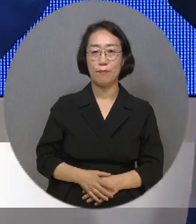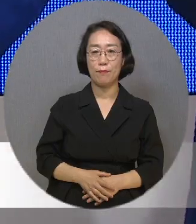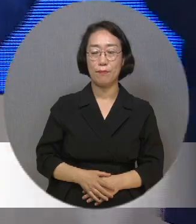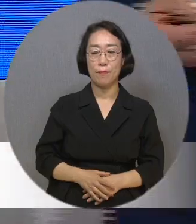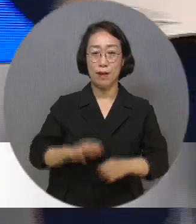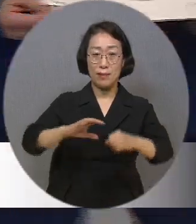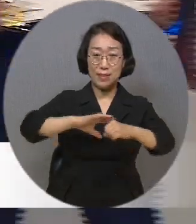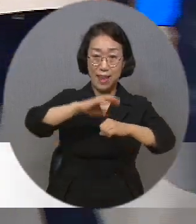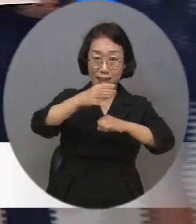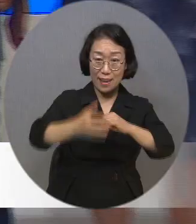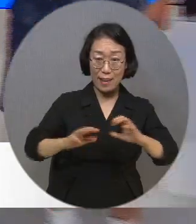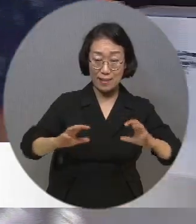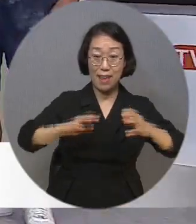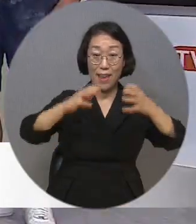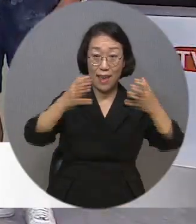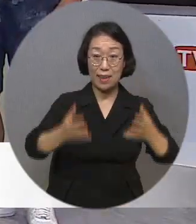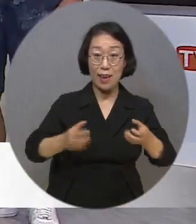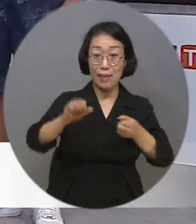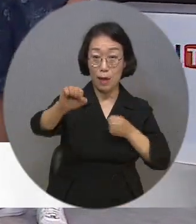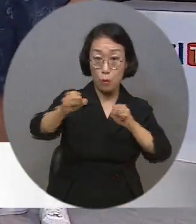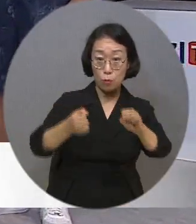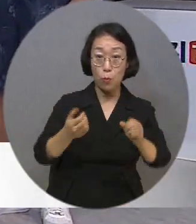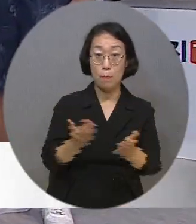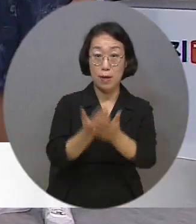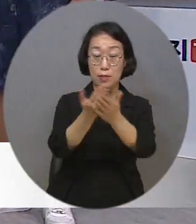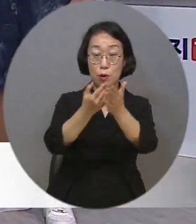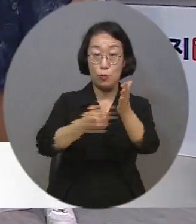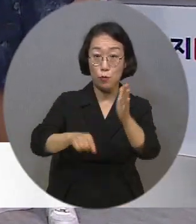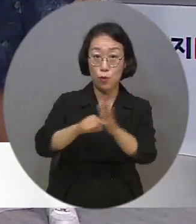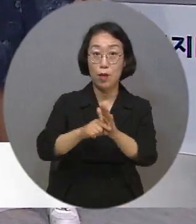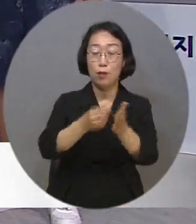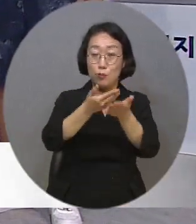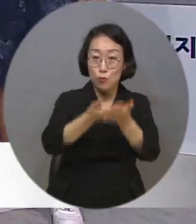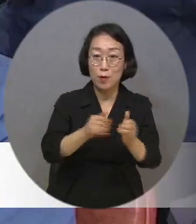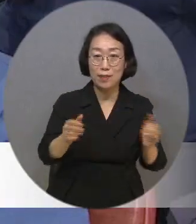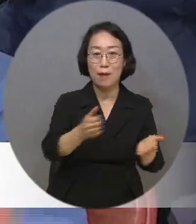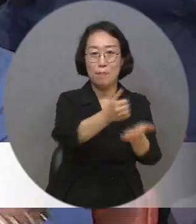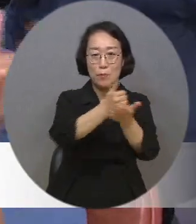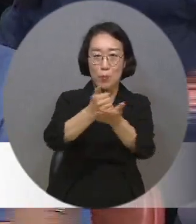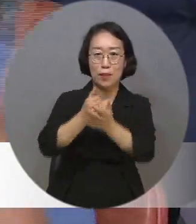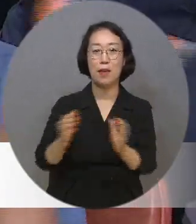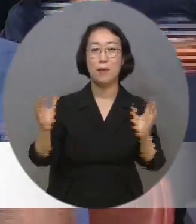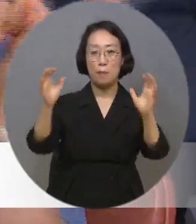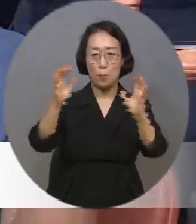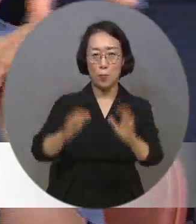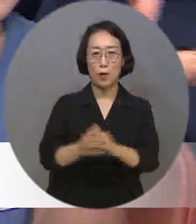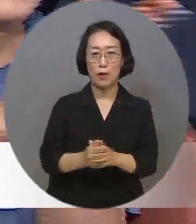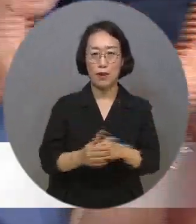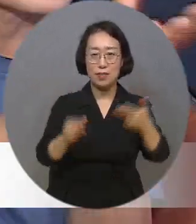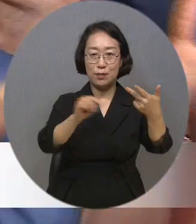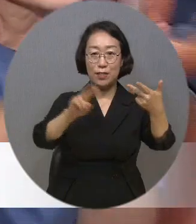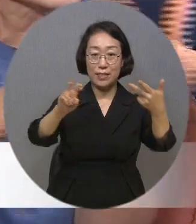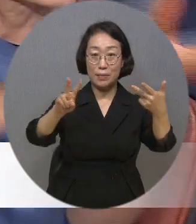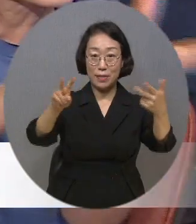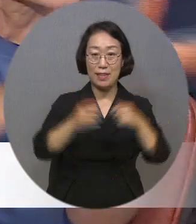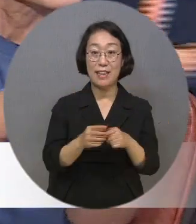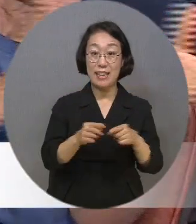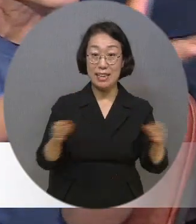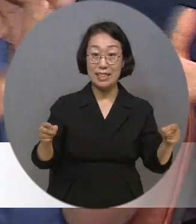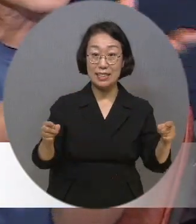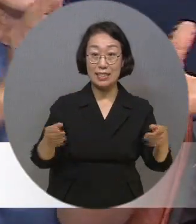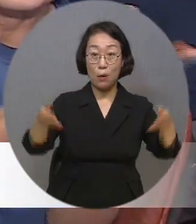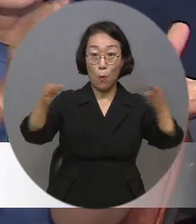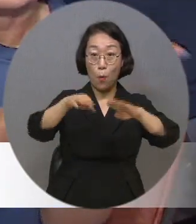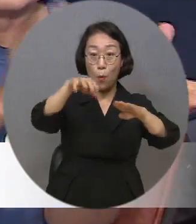전 세계 태권도 발전을 이끈 주역들이 한 자리에 모였습니다. 지난 22일 복지TV 1층